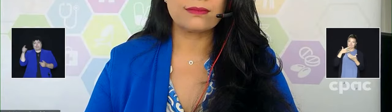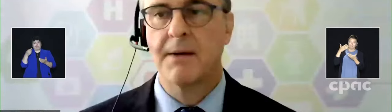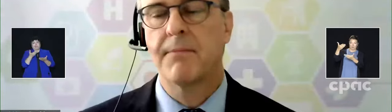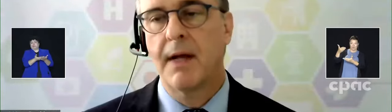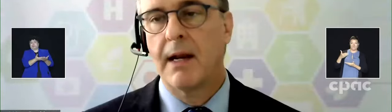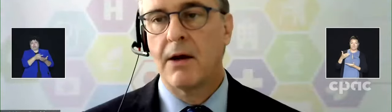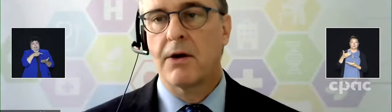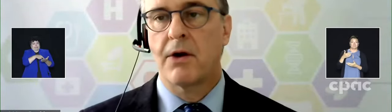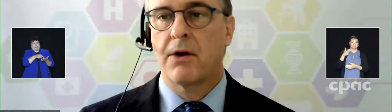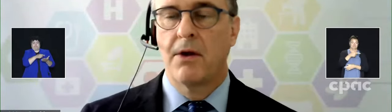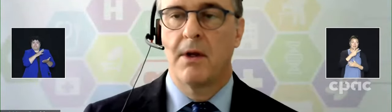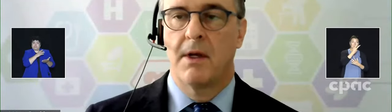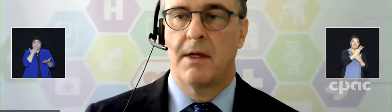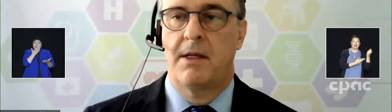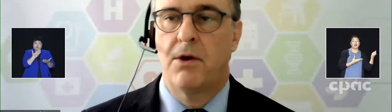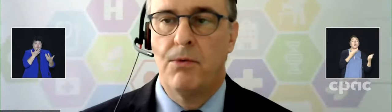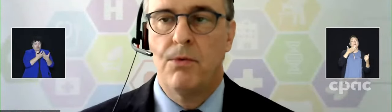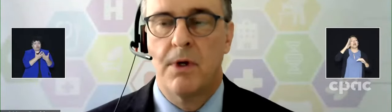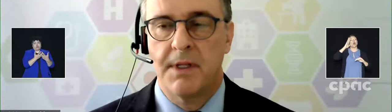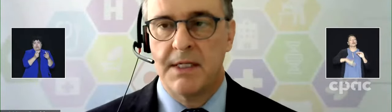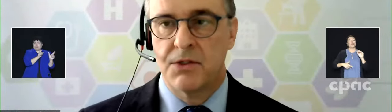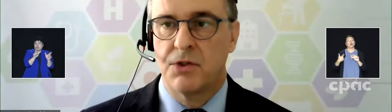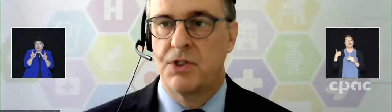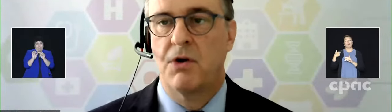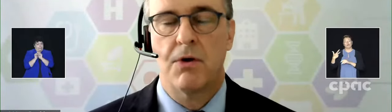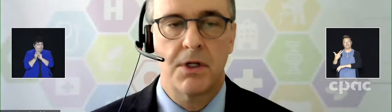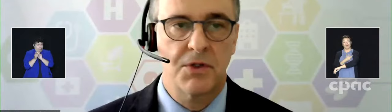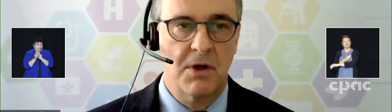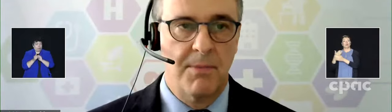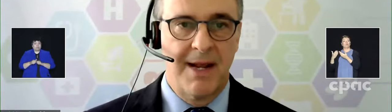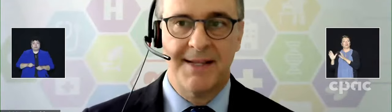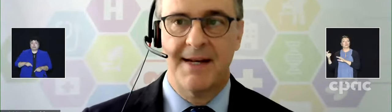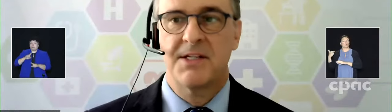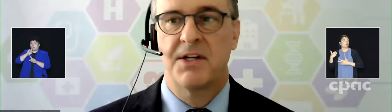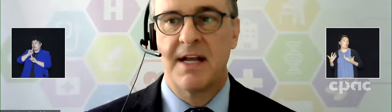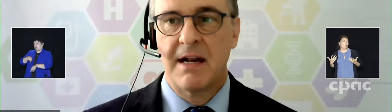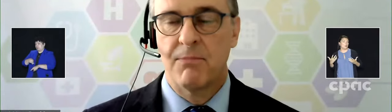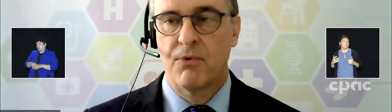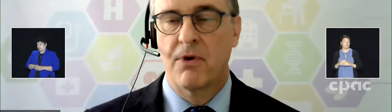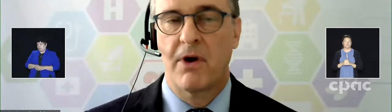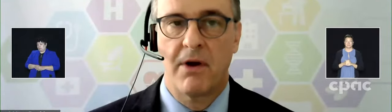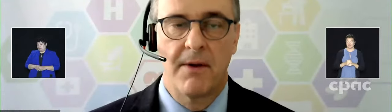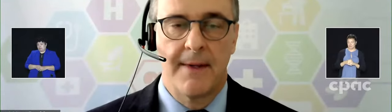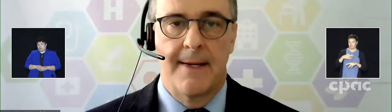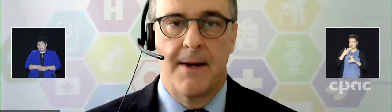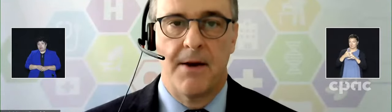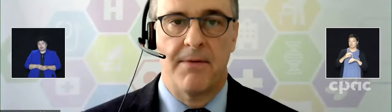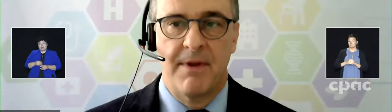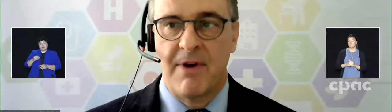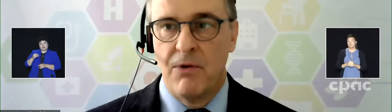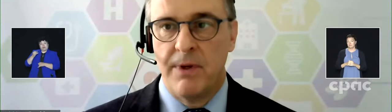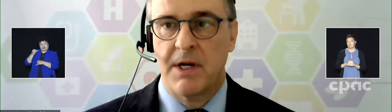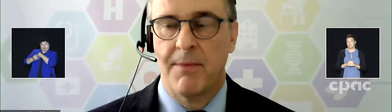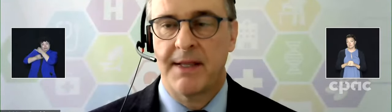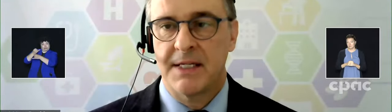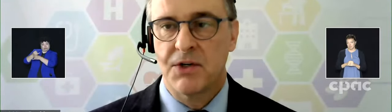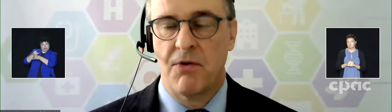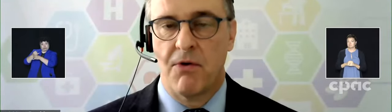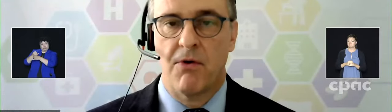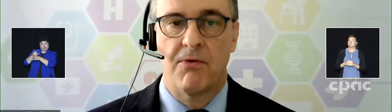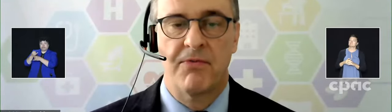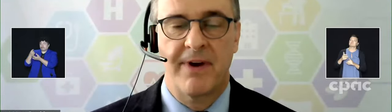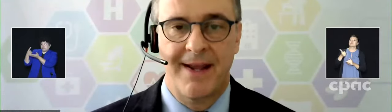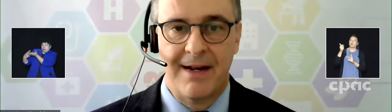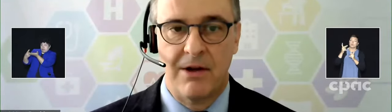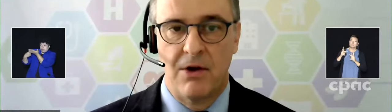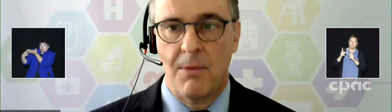Certainement. Alors, il y a eu des discussions sur le plan international pour évaluer comment est-ce